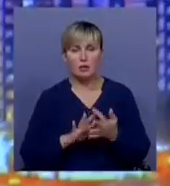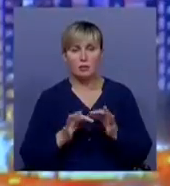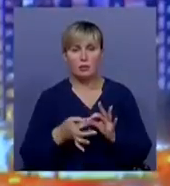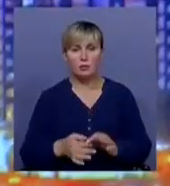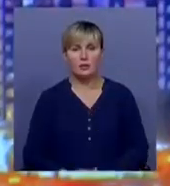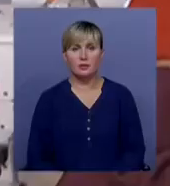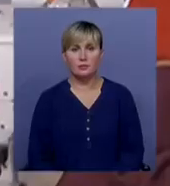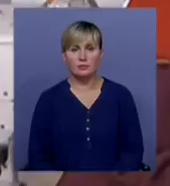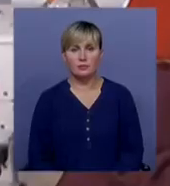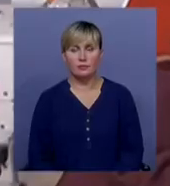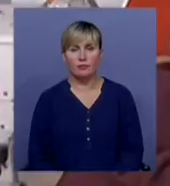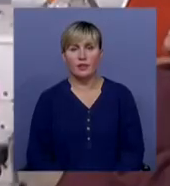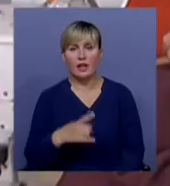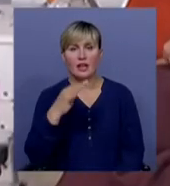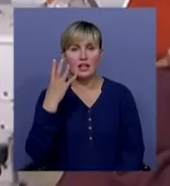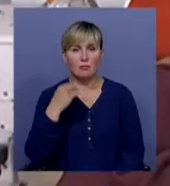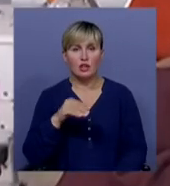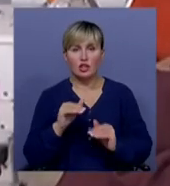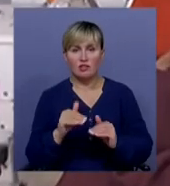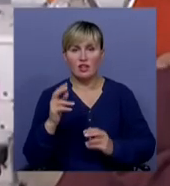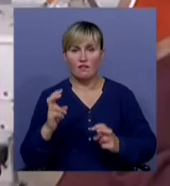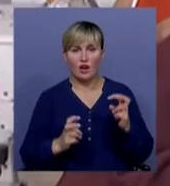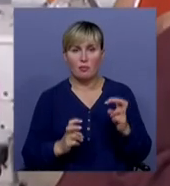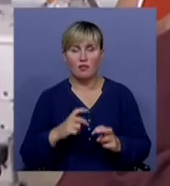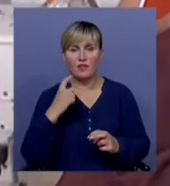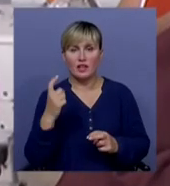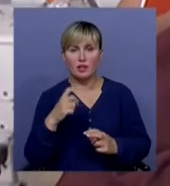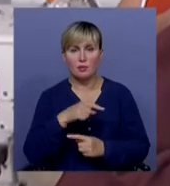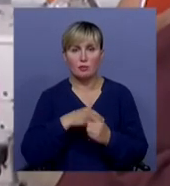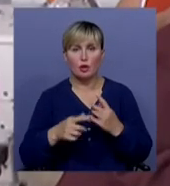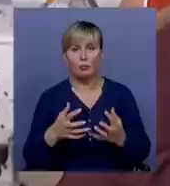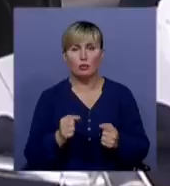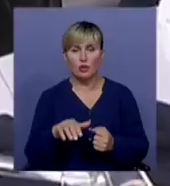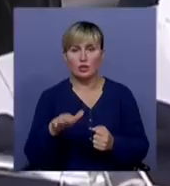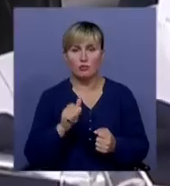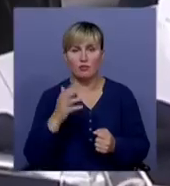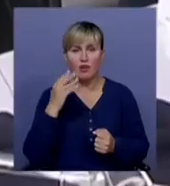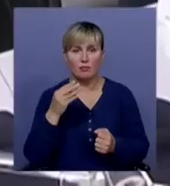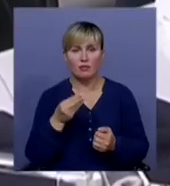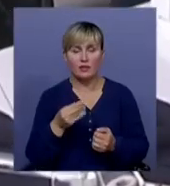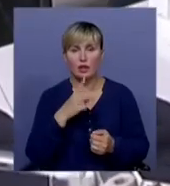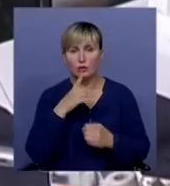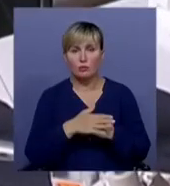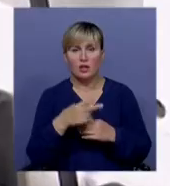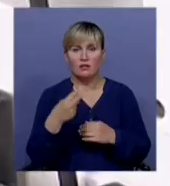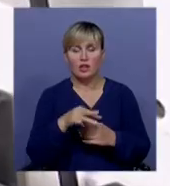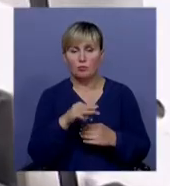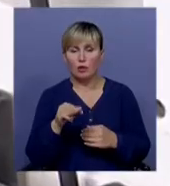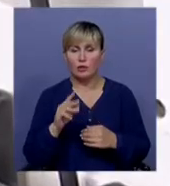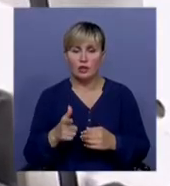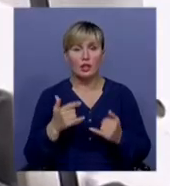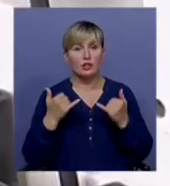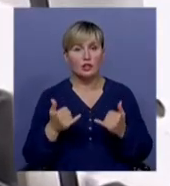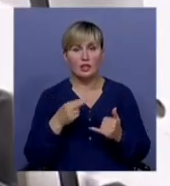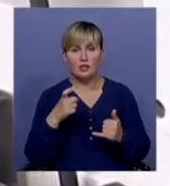Ким. Одна из алматинских швейных фабрик. Владелец предприятия получила заем в Алматы Финанс на сумму 20 миллионов тенге.